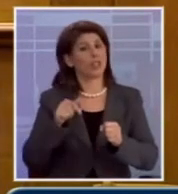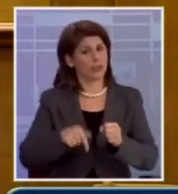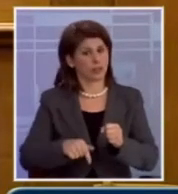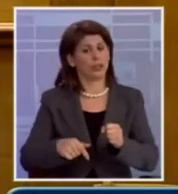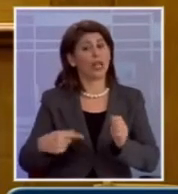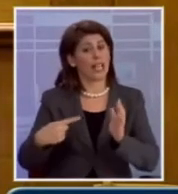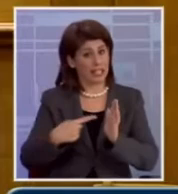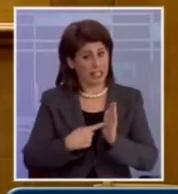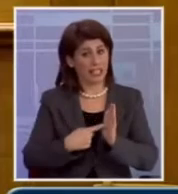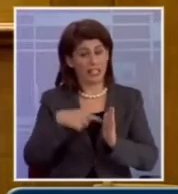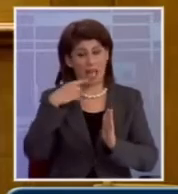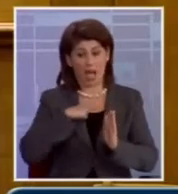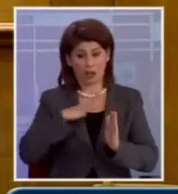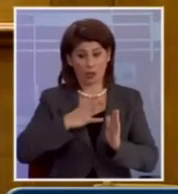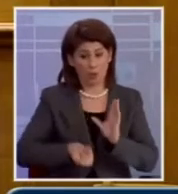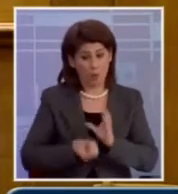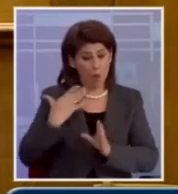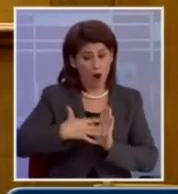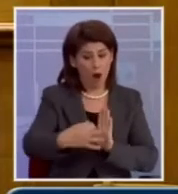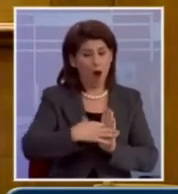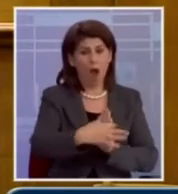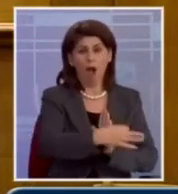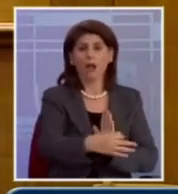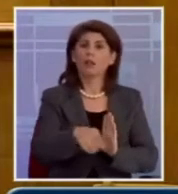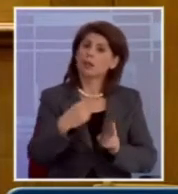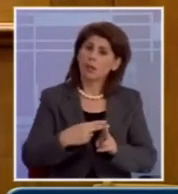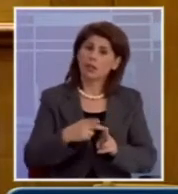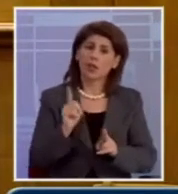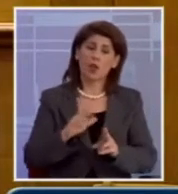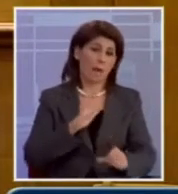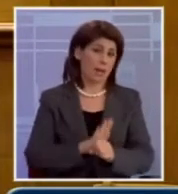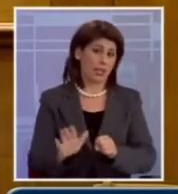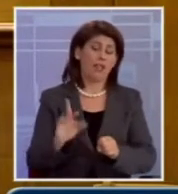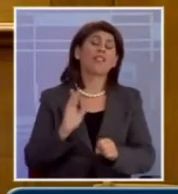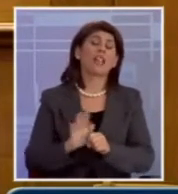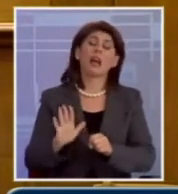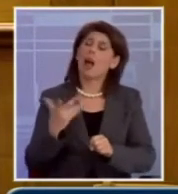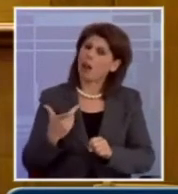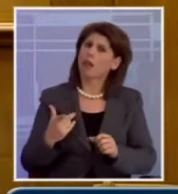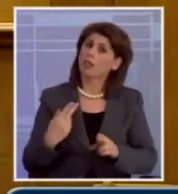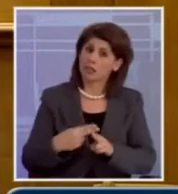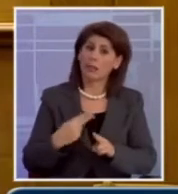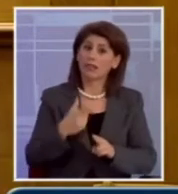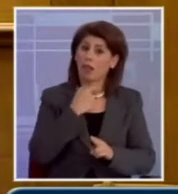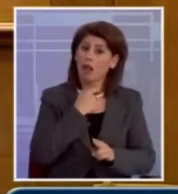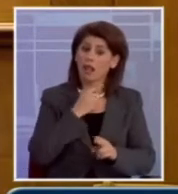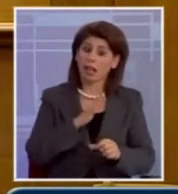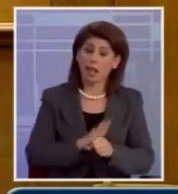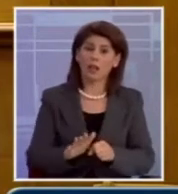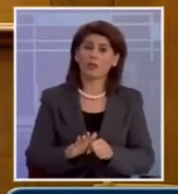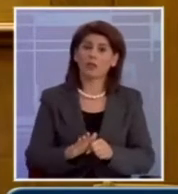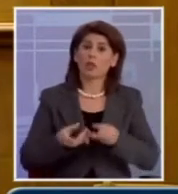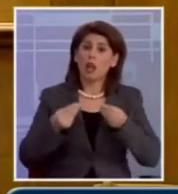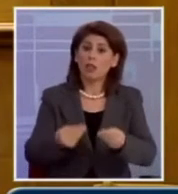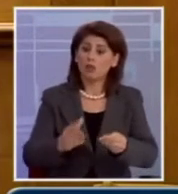την απελευθέρωση είναι μια σημαντική, όχι βέβαια η επαρκής ανάγκη, να